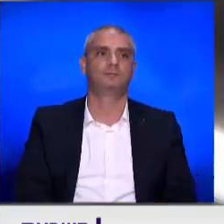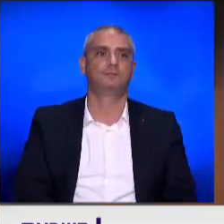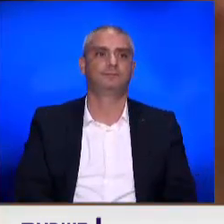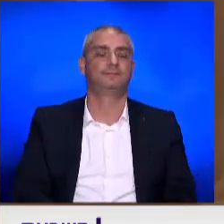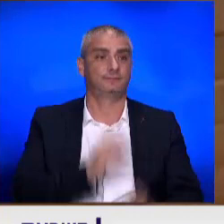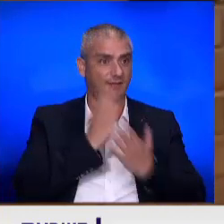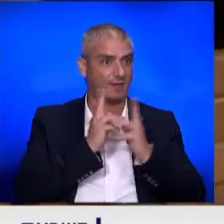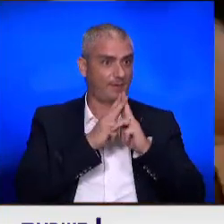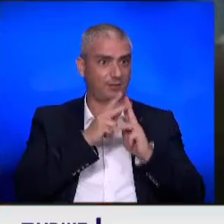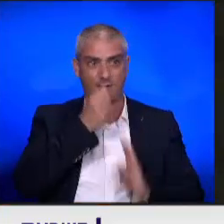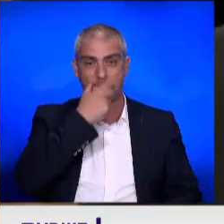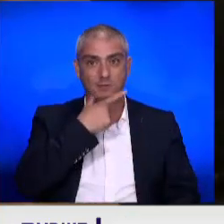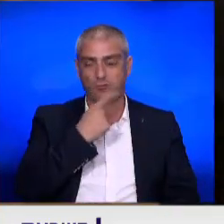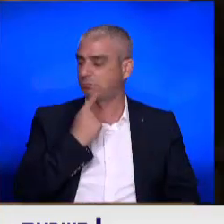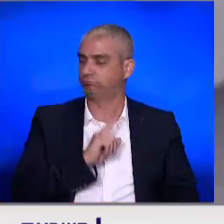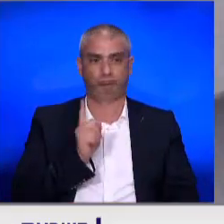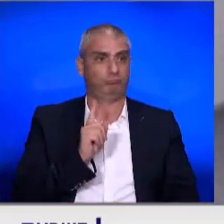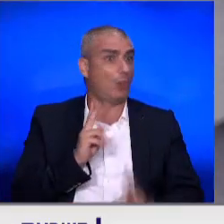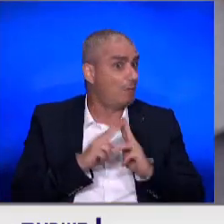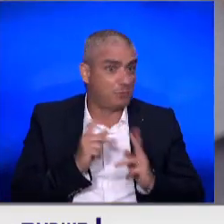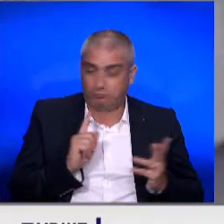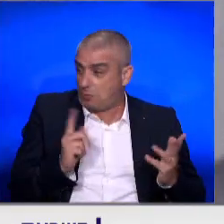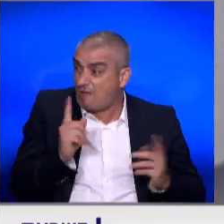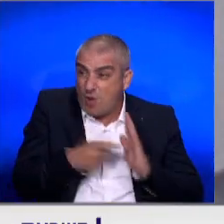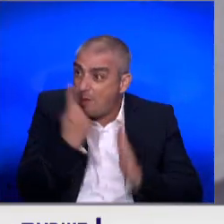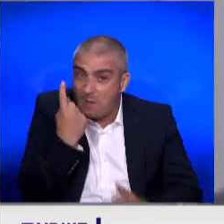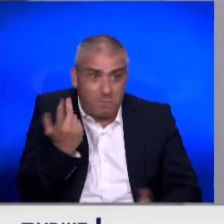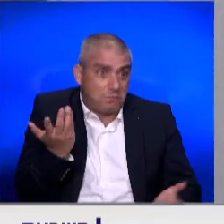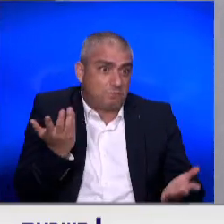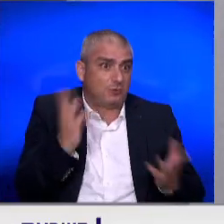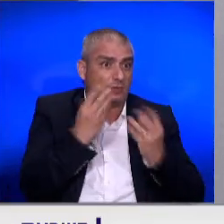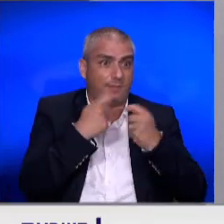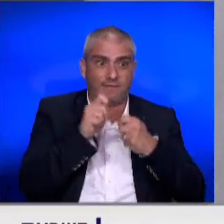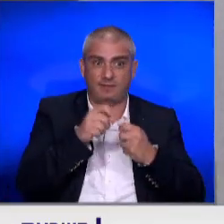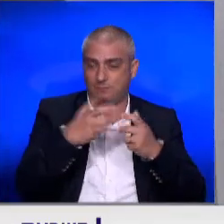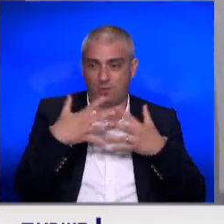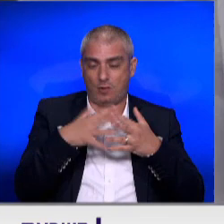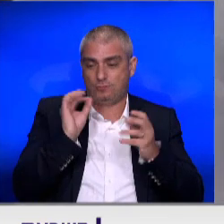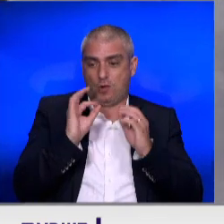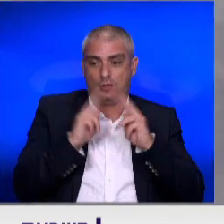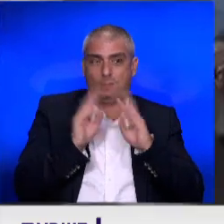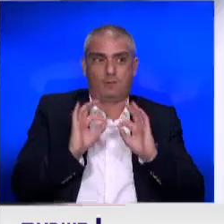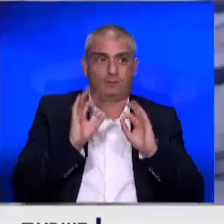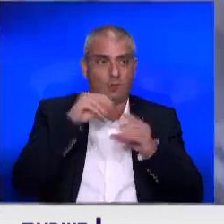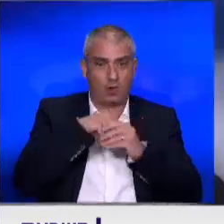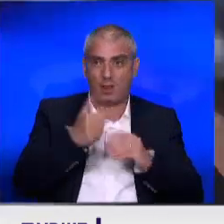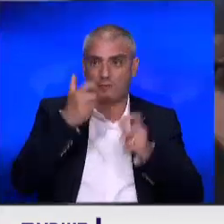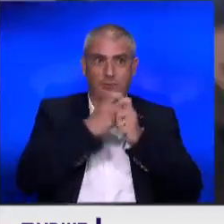פגשת כבר את מנסור עבאס? לא. לא פגשת אותו? לא. אפילו לא פעם אחת? לא, יש עוד הרבה חברי כנסת מהקואליציה שלא פגשתי, כולל ראשי מפלגות.